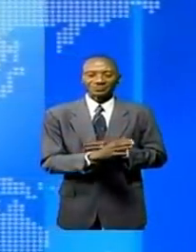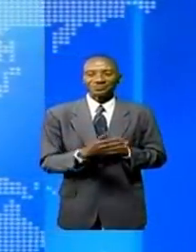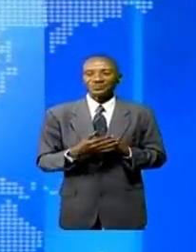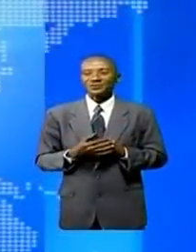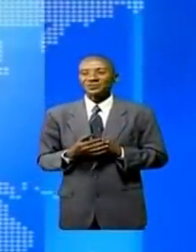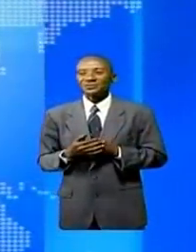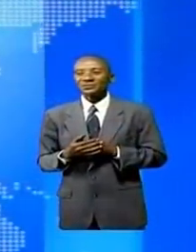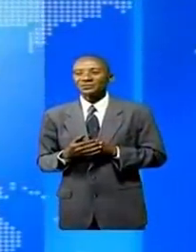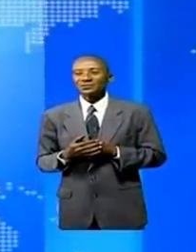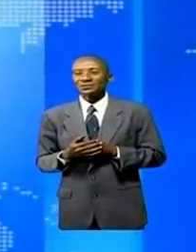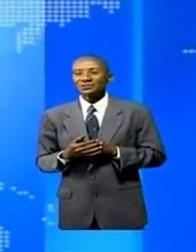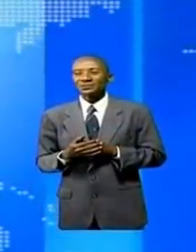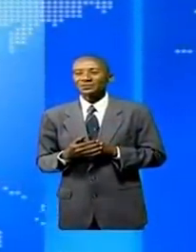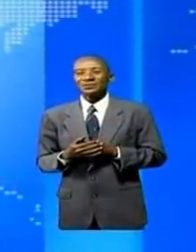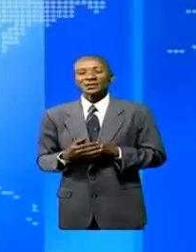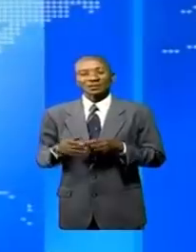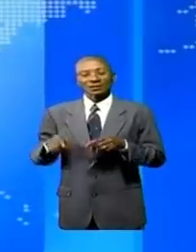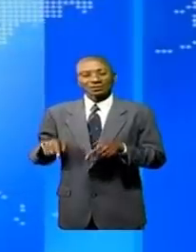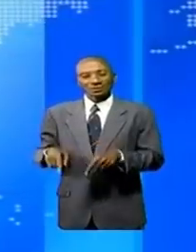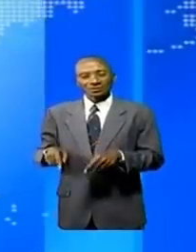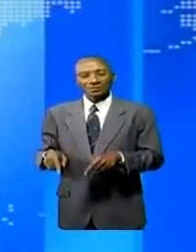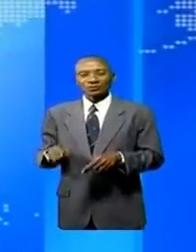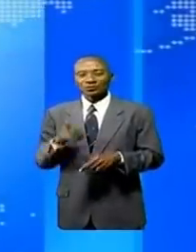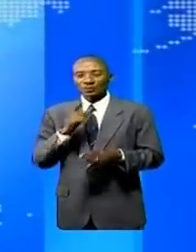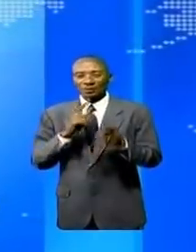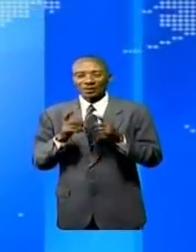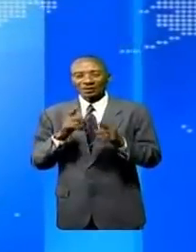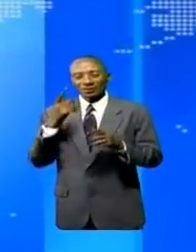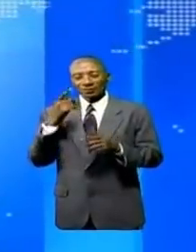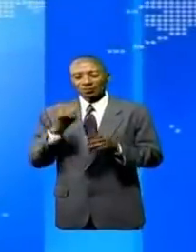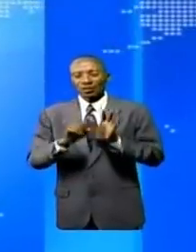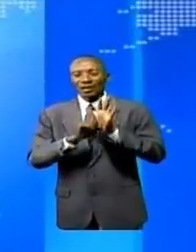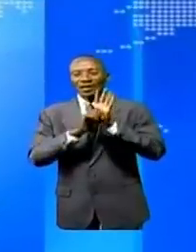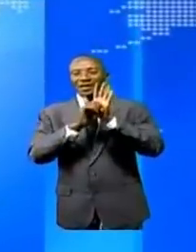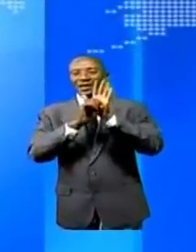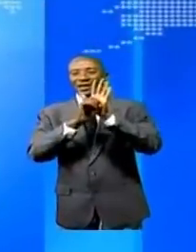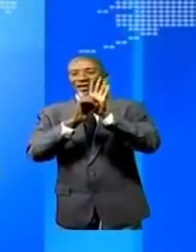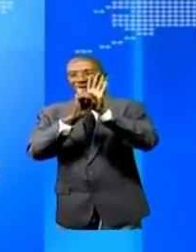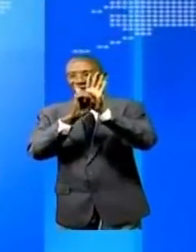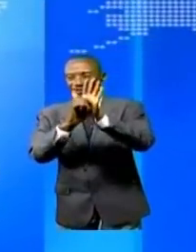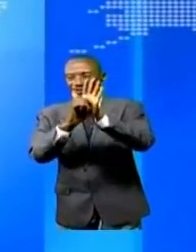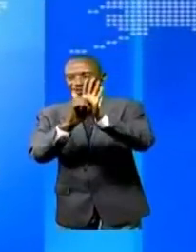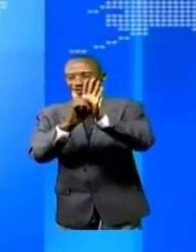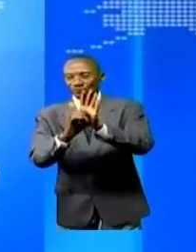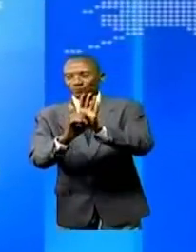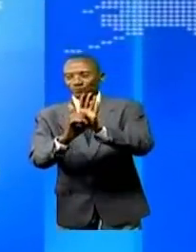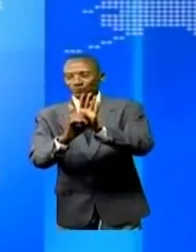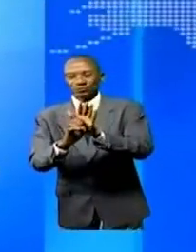Moseya à la caméra. Cette édition est donc à son terme. Merci de votre aimable